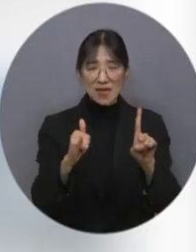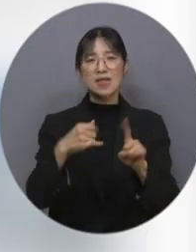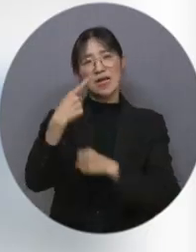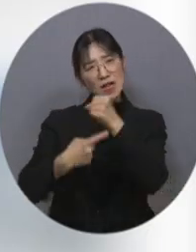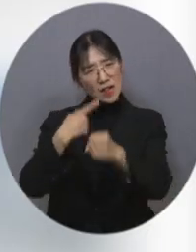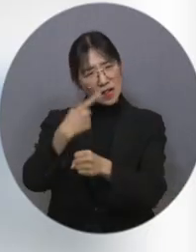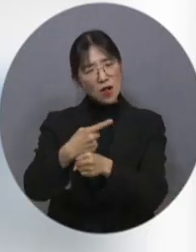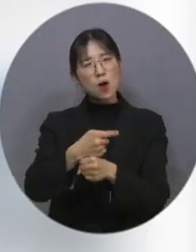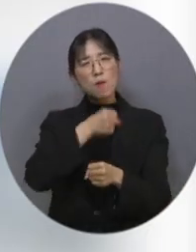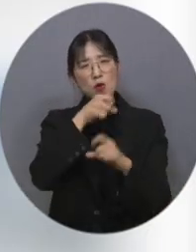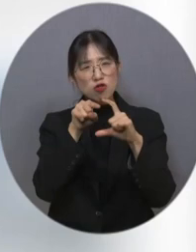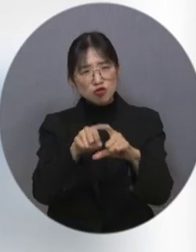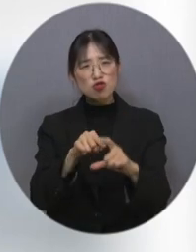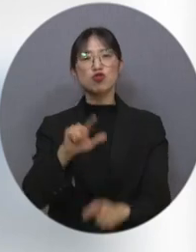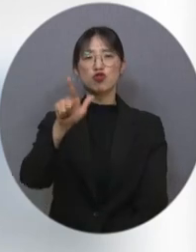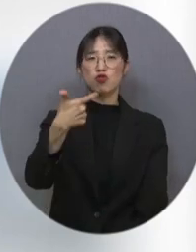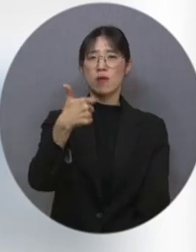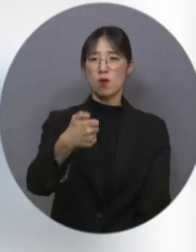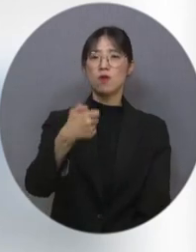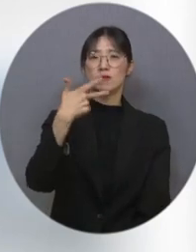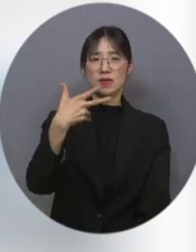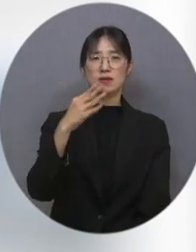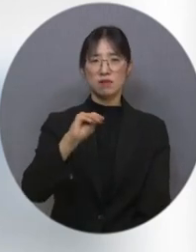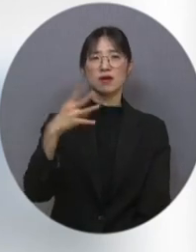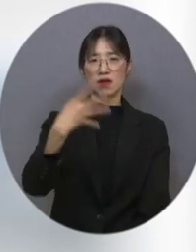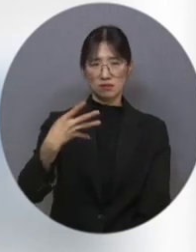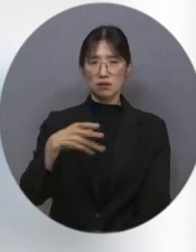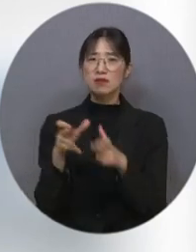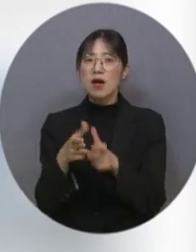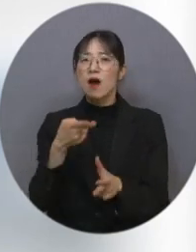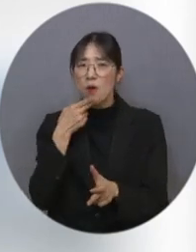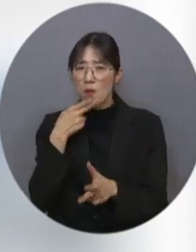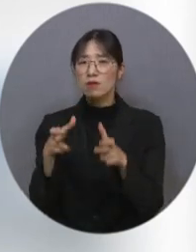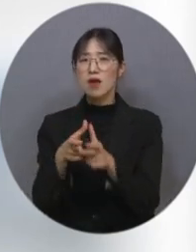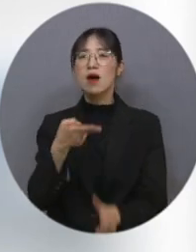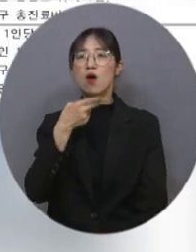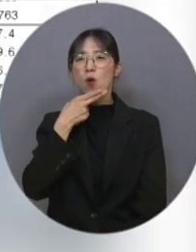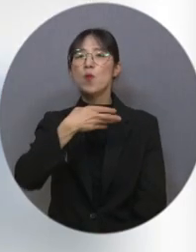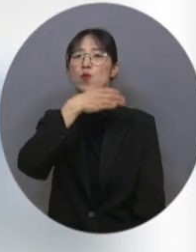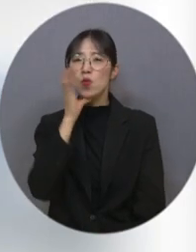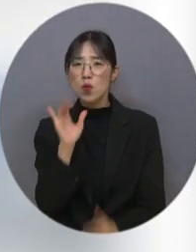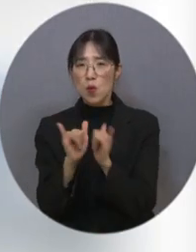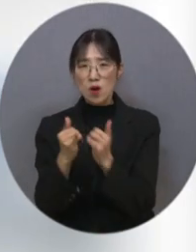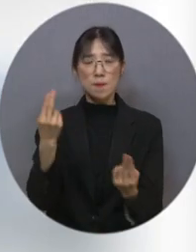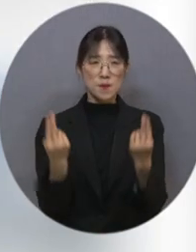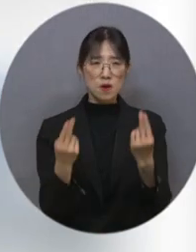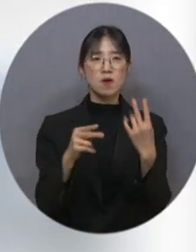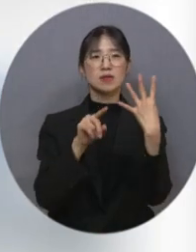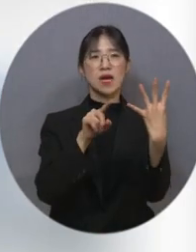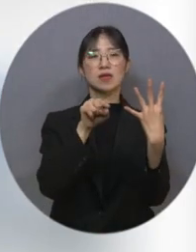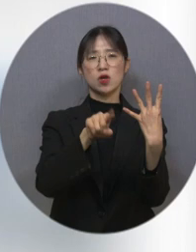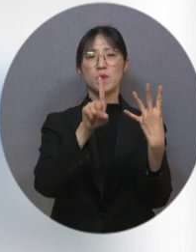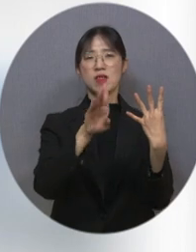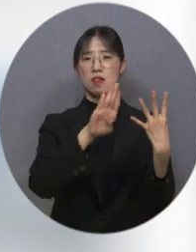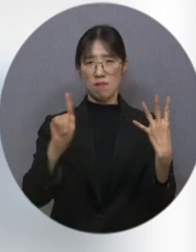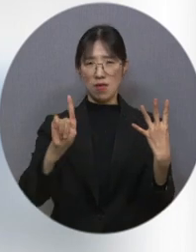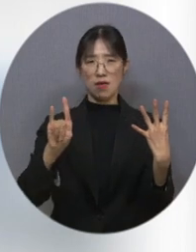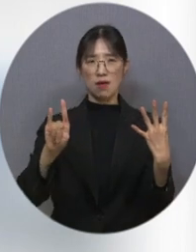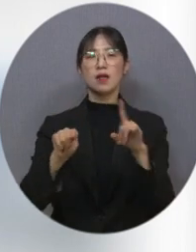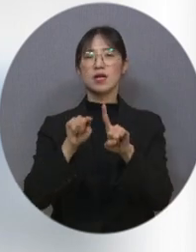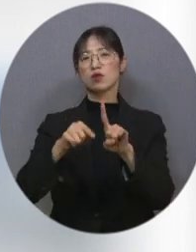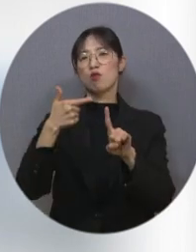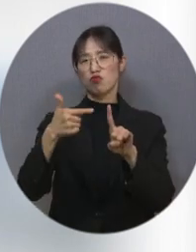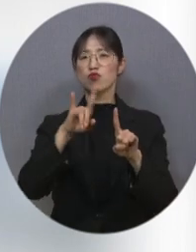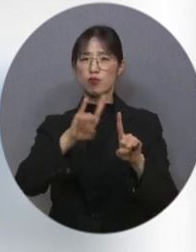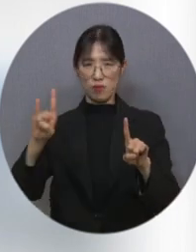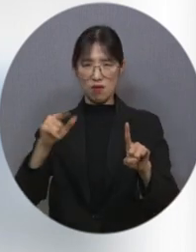진료비는 약 65 비장애인 비장애 노인과 비교해 각각 4.1배 1.6배 높은